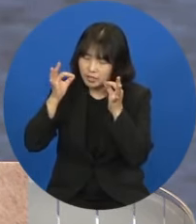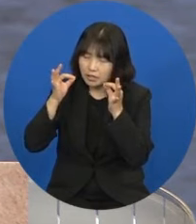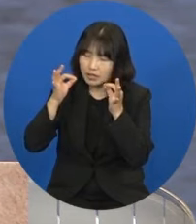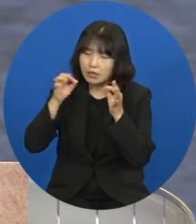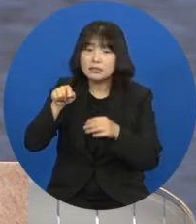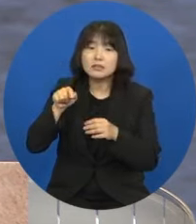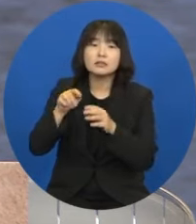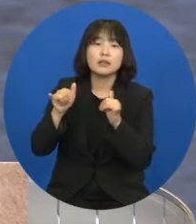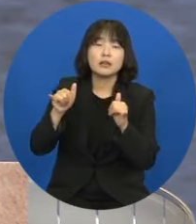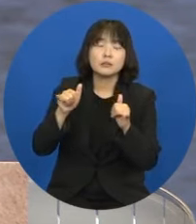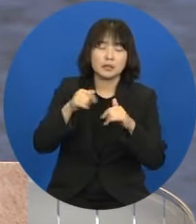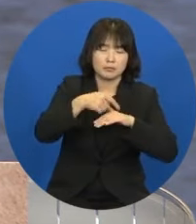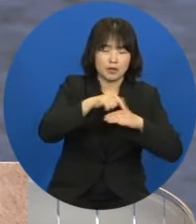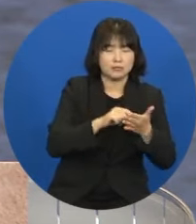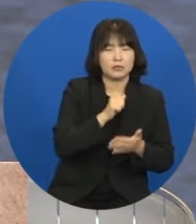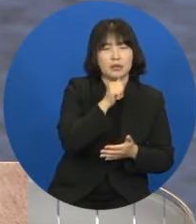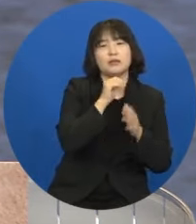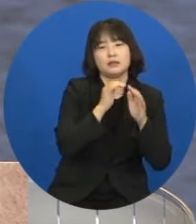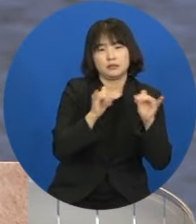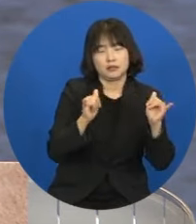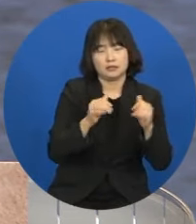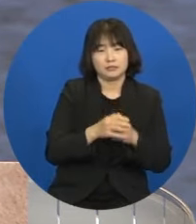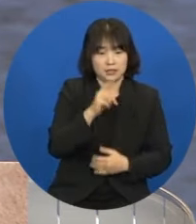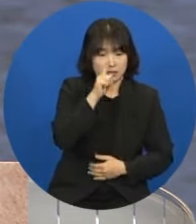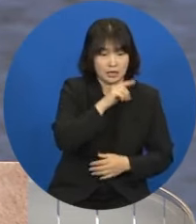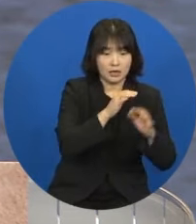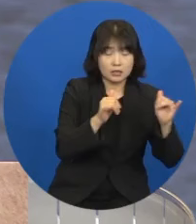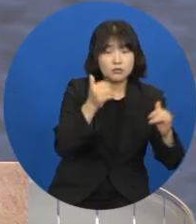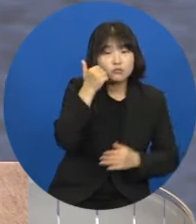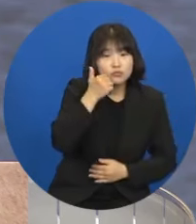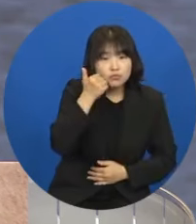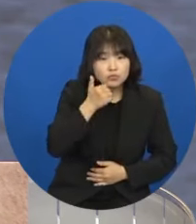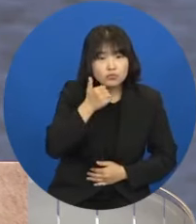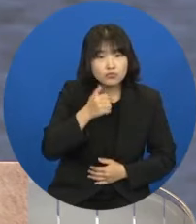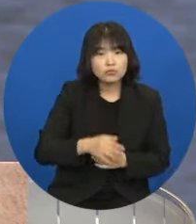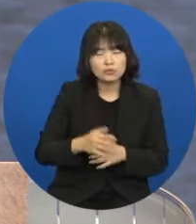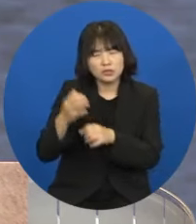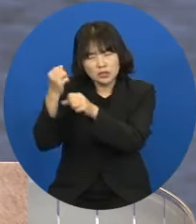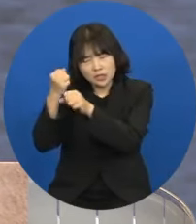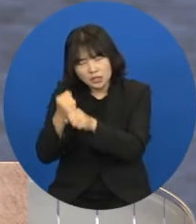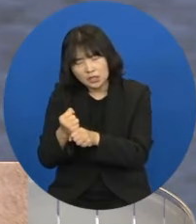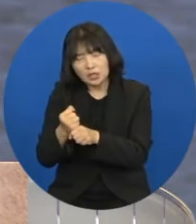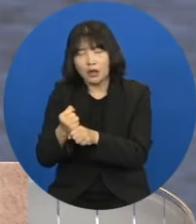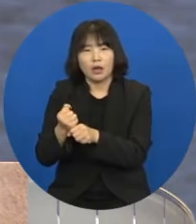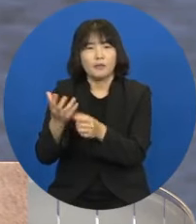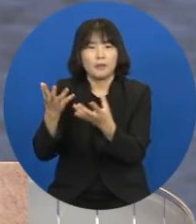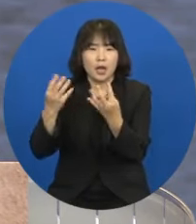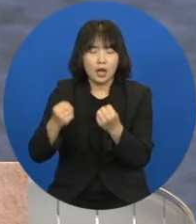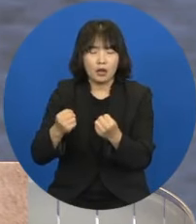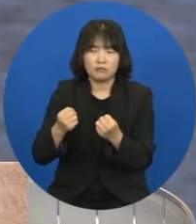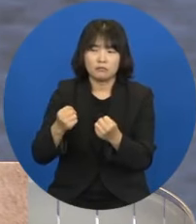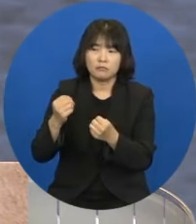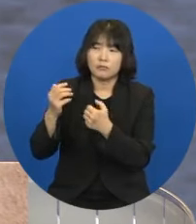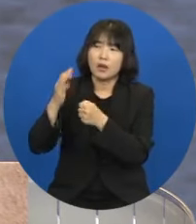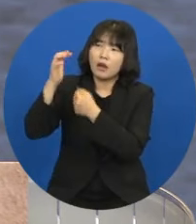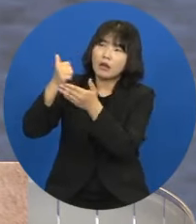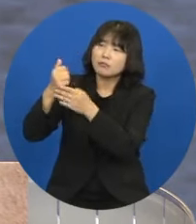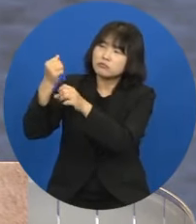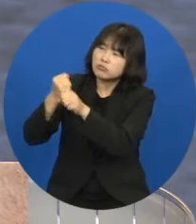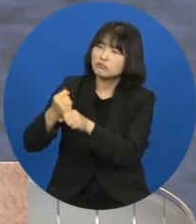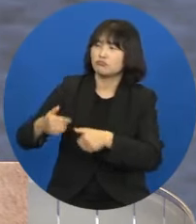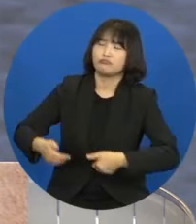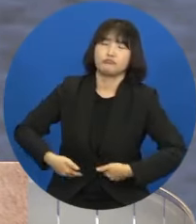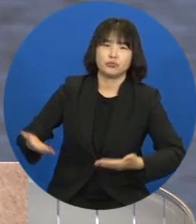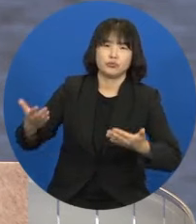사람이에요. 근데 악인은 누구냐면 너무 의지할 것이 많아서 굳이 하나님께 엎드릴 필요가 없어요. 기도할 필요가